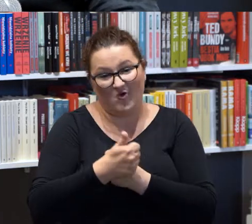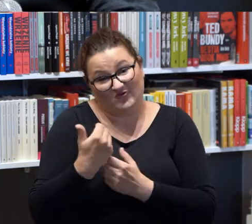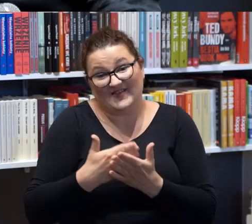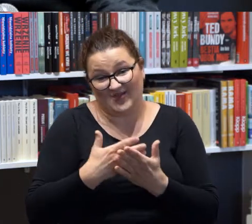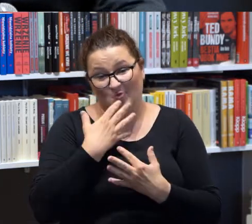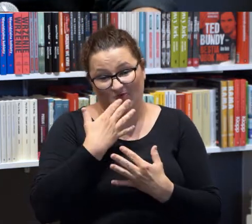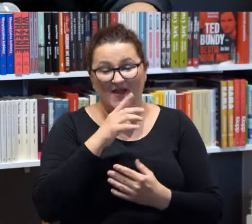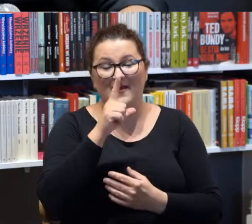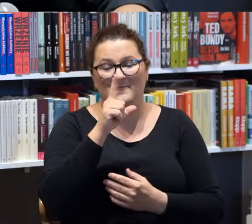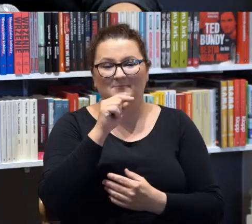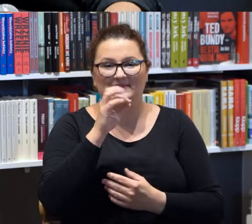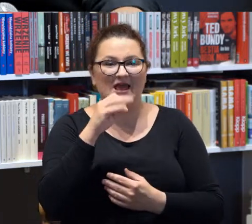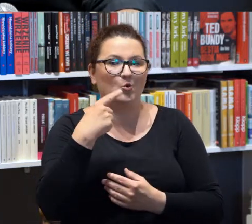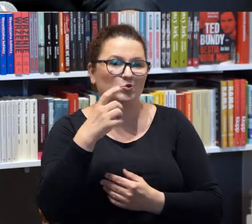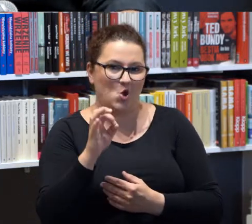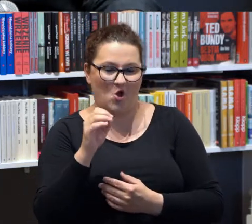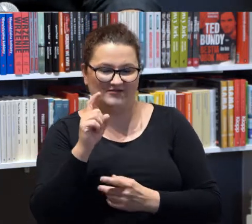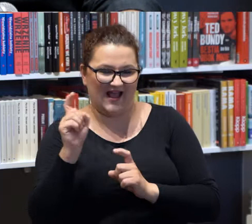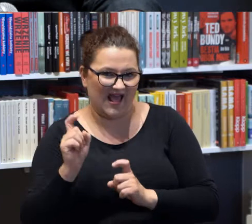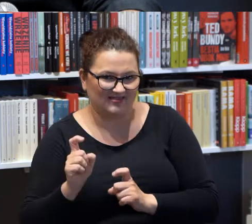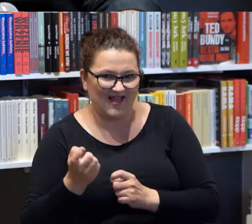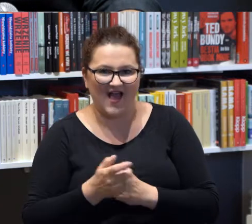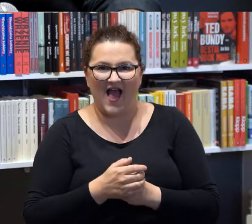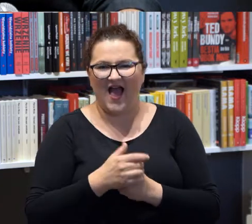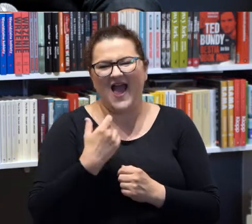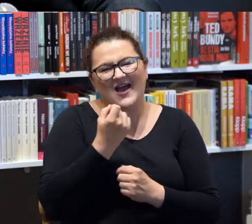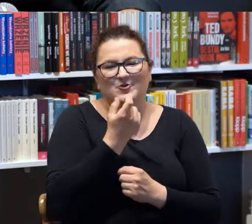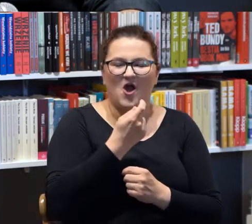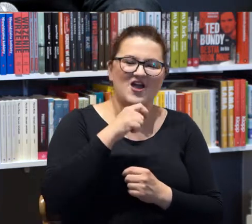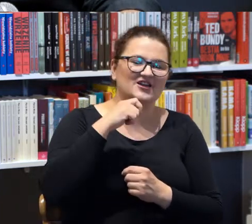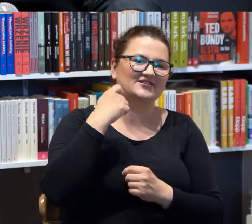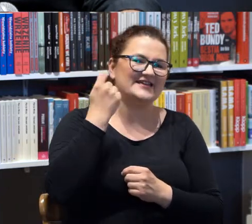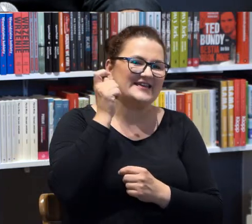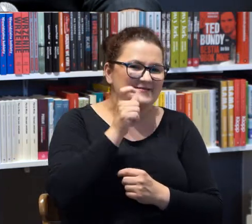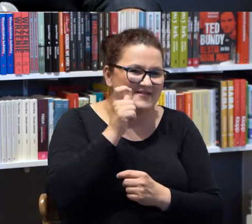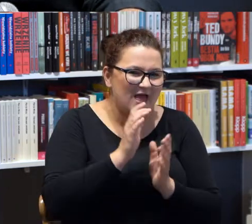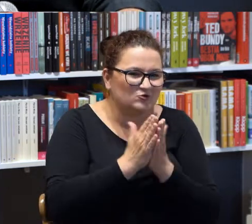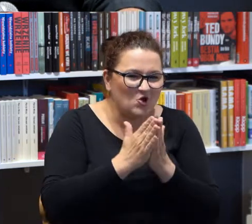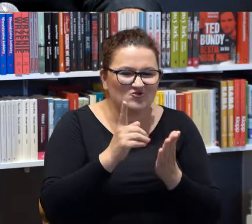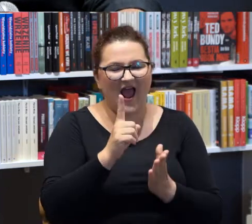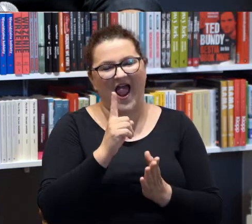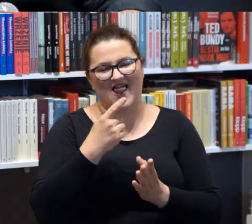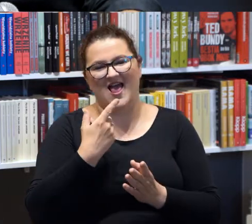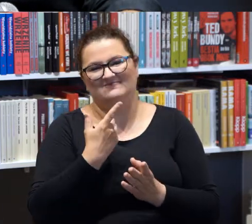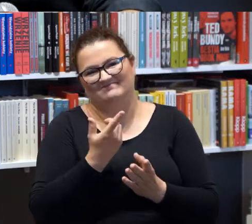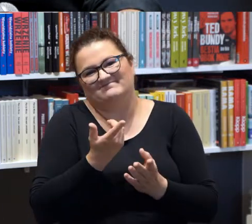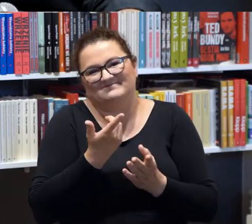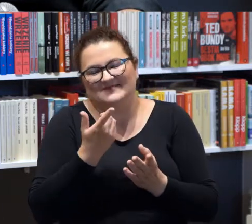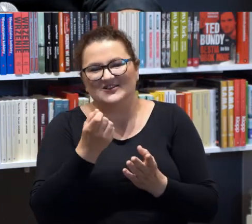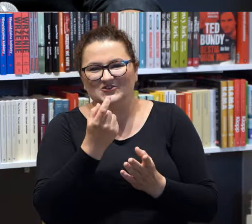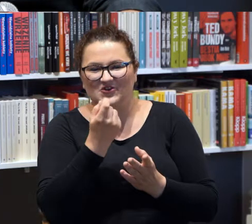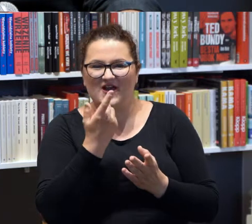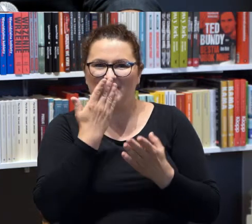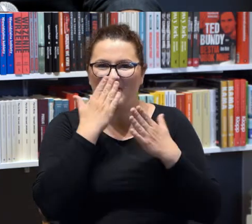dlaczego ja się zdecydowałam w ogóle na taką formę? No nie wiem, to jest trochę może wręcz kryminał w krzywym zwierciadle, no bo od razu wiemy, znamy i finał, i rozwiązanie